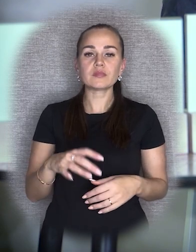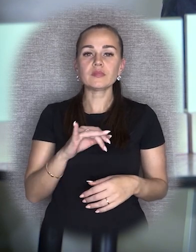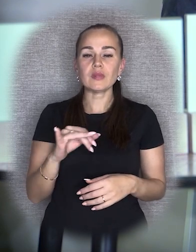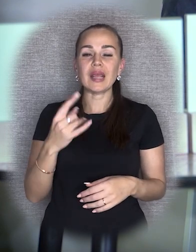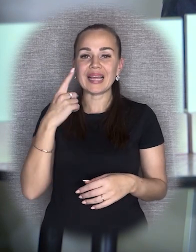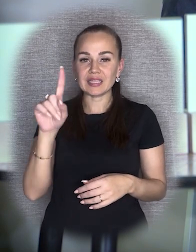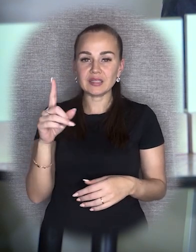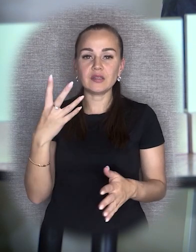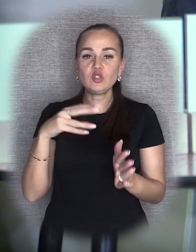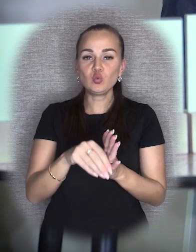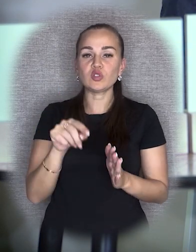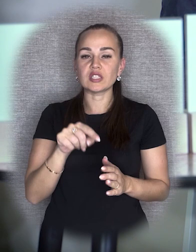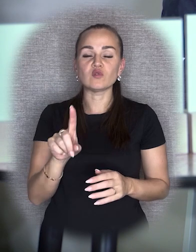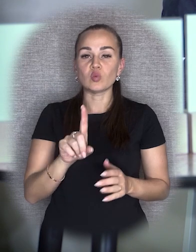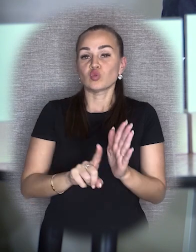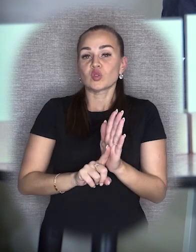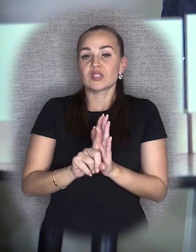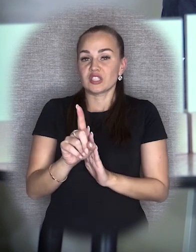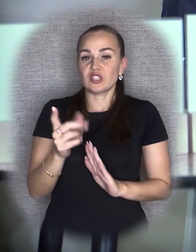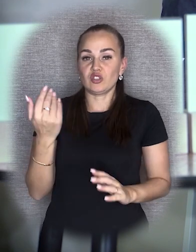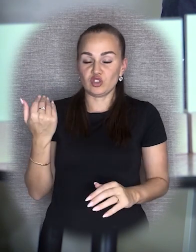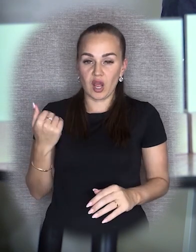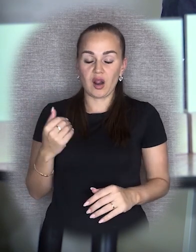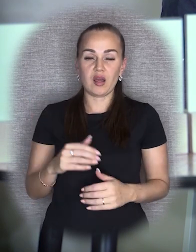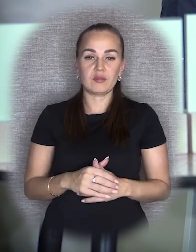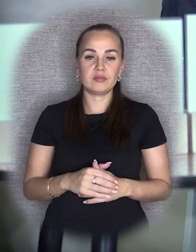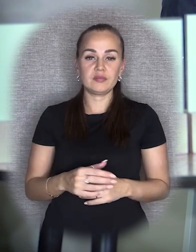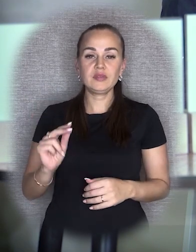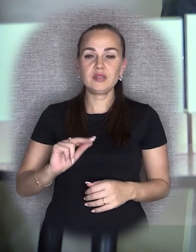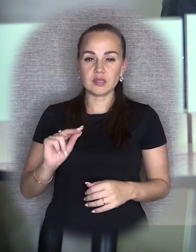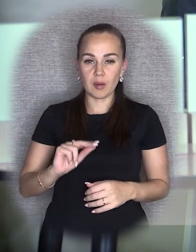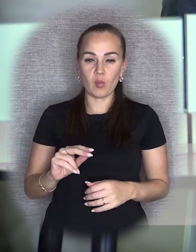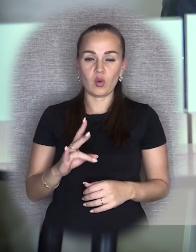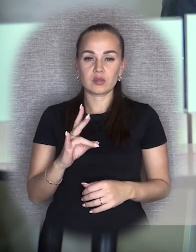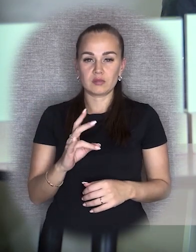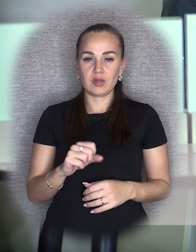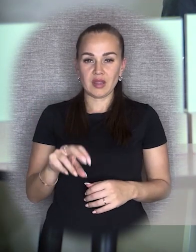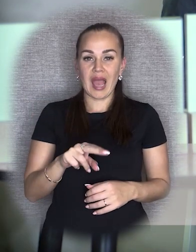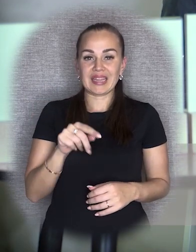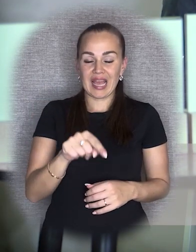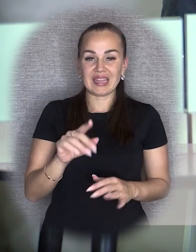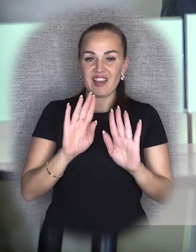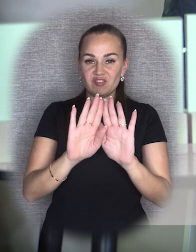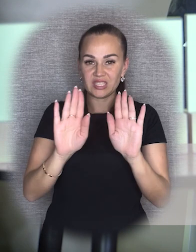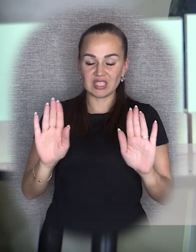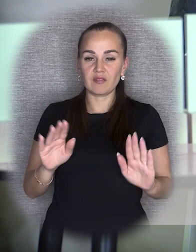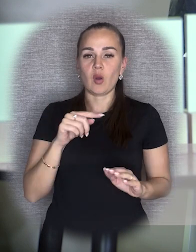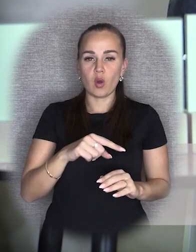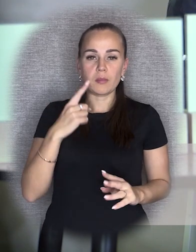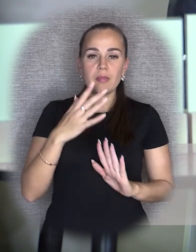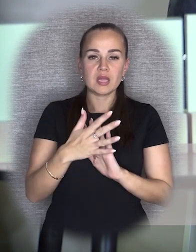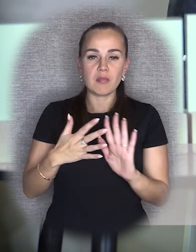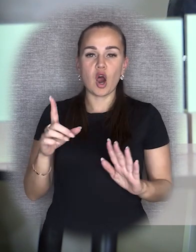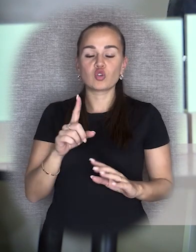что с самого начала, собственно, работы над этой выставкой я понимал, что